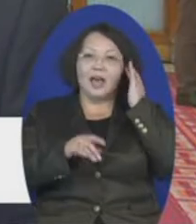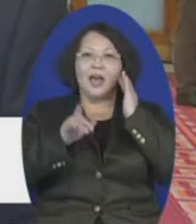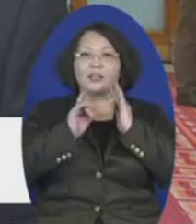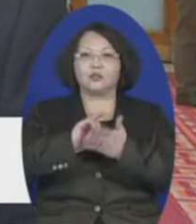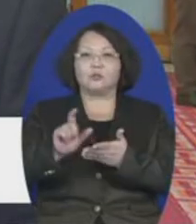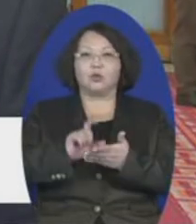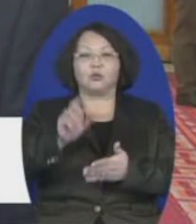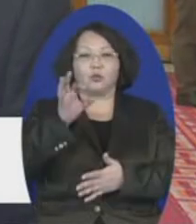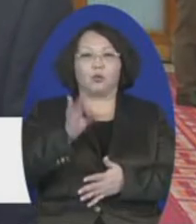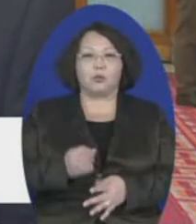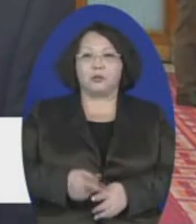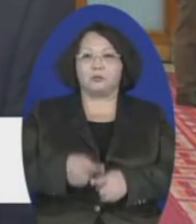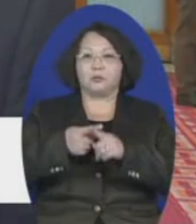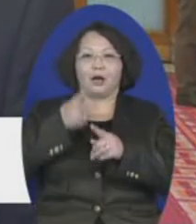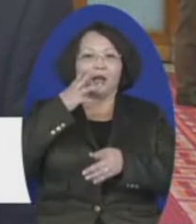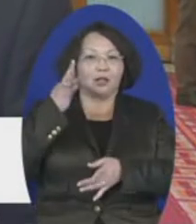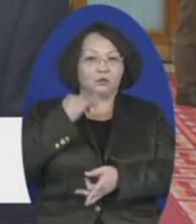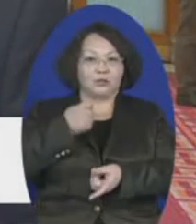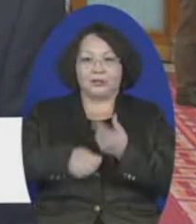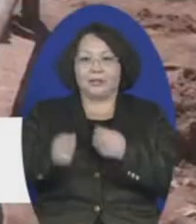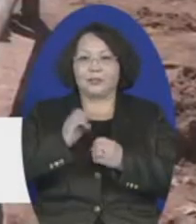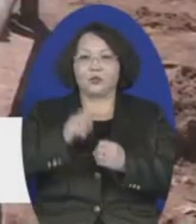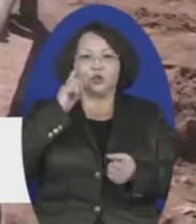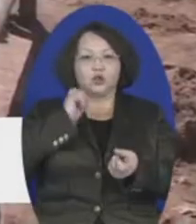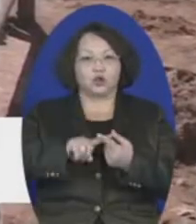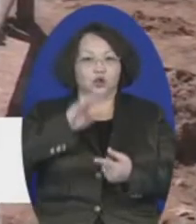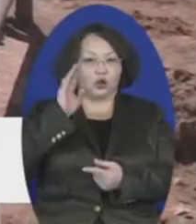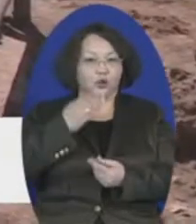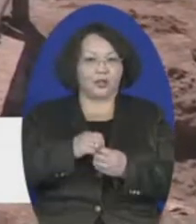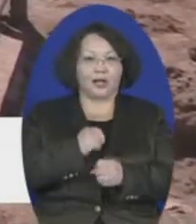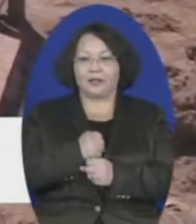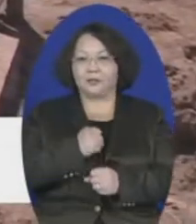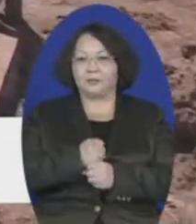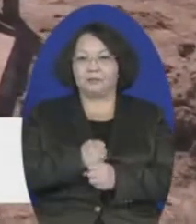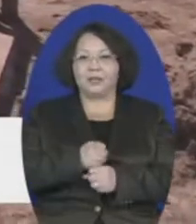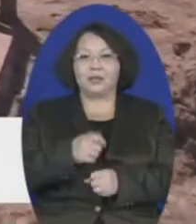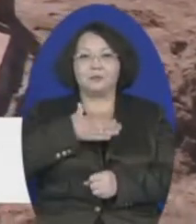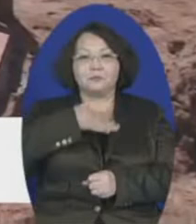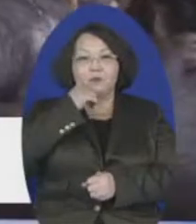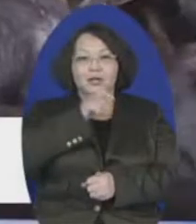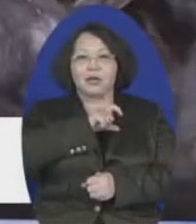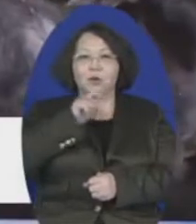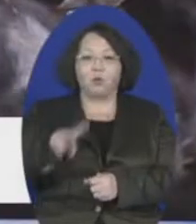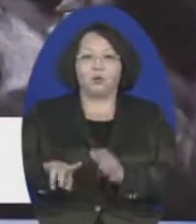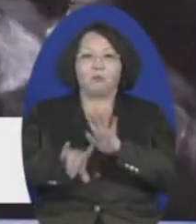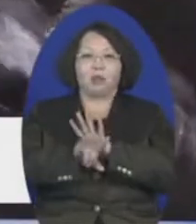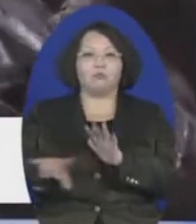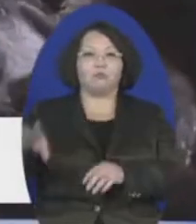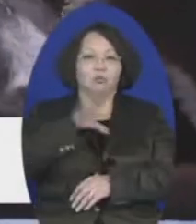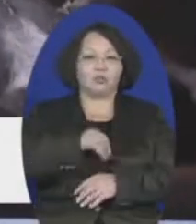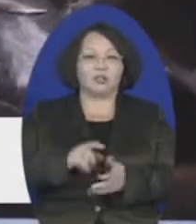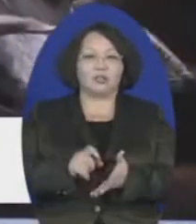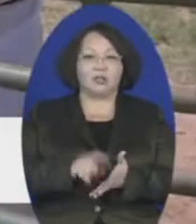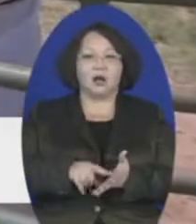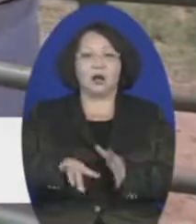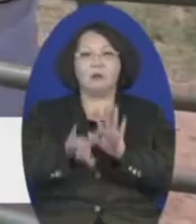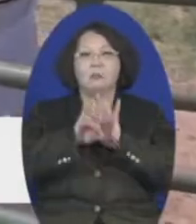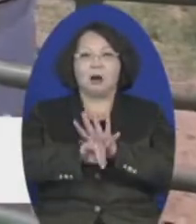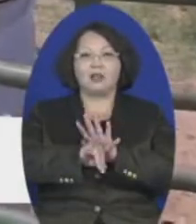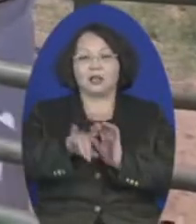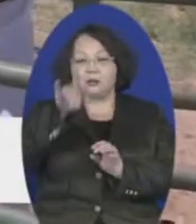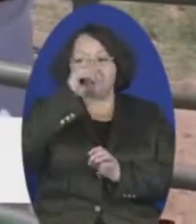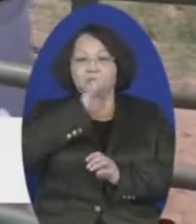экспортыг нэмэгдүүлэх чиглэлээр тодорхой арга хэмжээнүүд авч хэрэгжүүлж байна. Малаа эрүүлжүүлэх нь гол асуудал хэдий ч мал эмнэлгийн салбарын мэрэгжилтнүүдэд бодлогоор